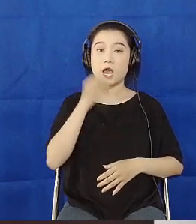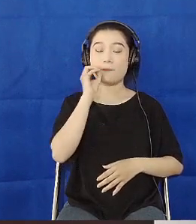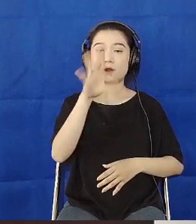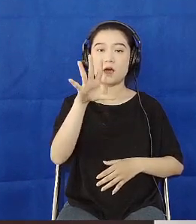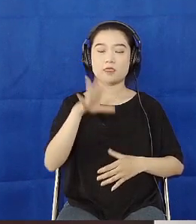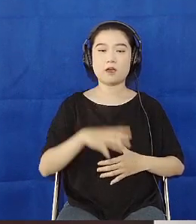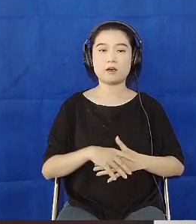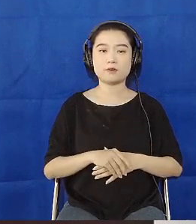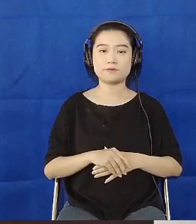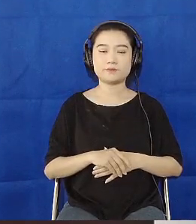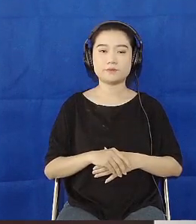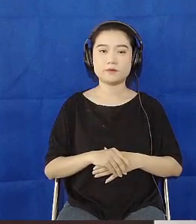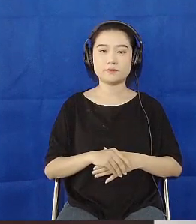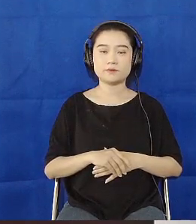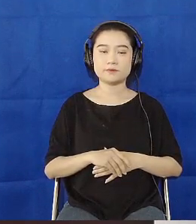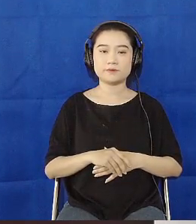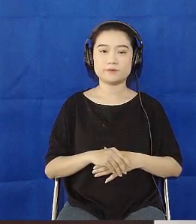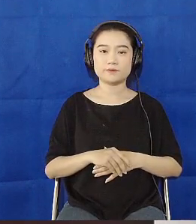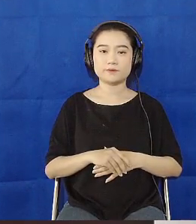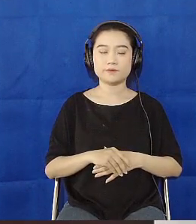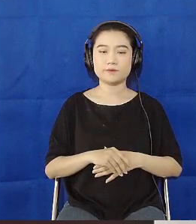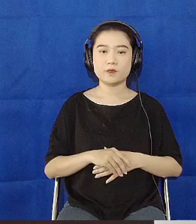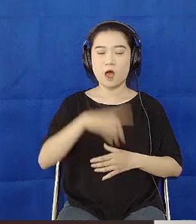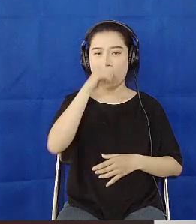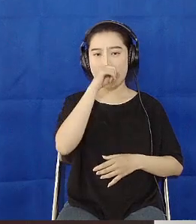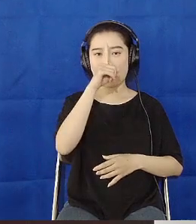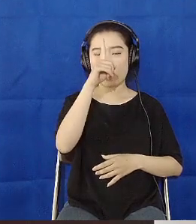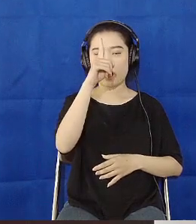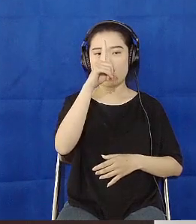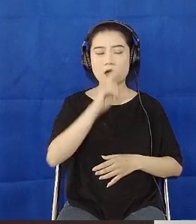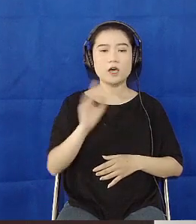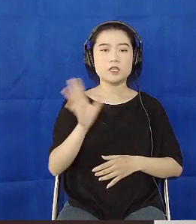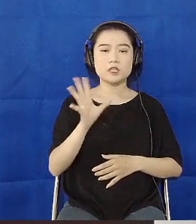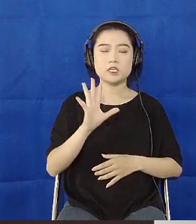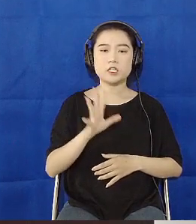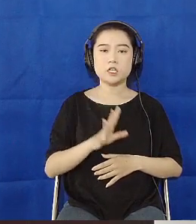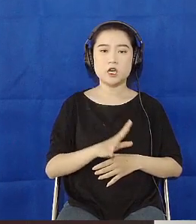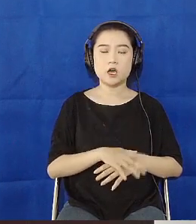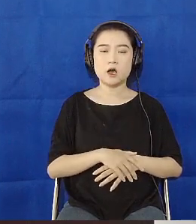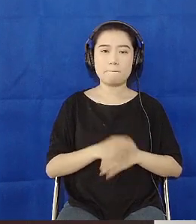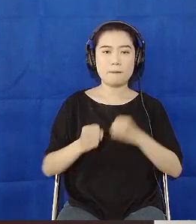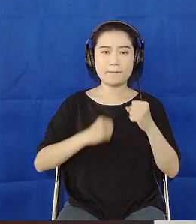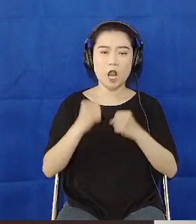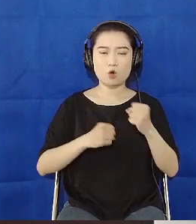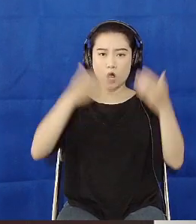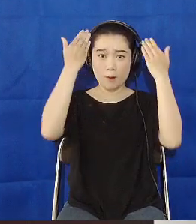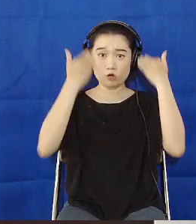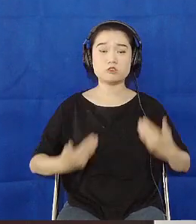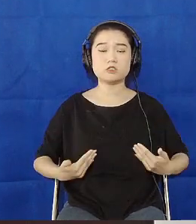bahwa ternyata Allah tidak memperlakukan